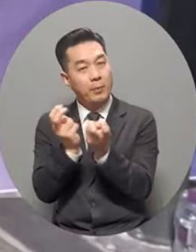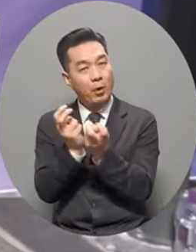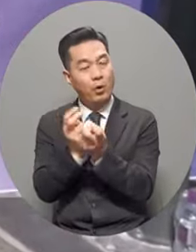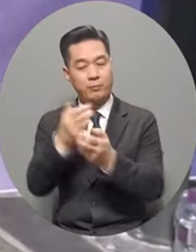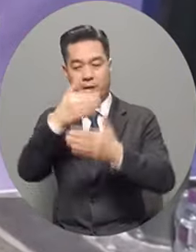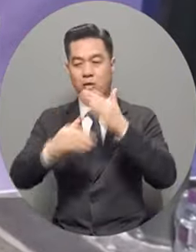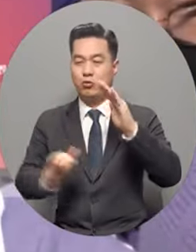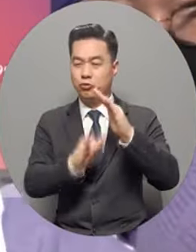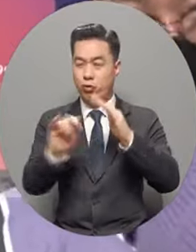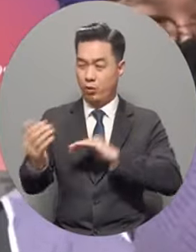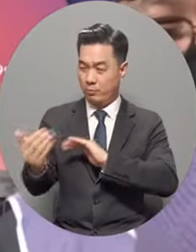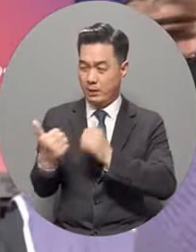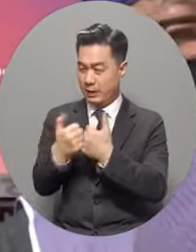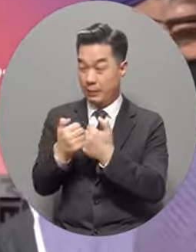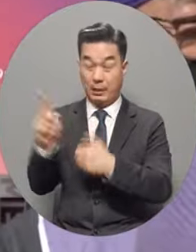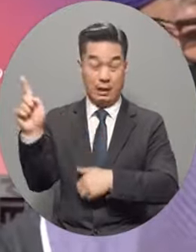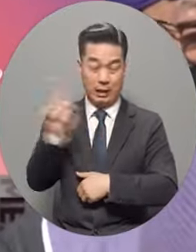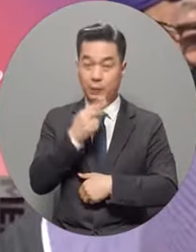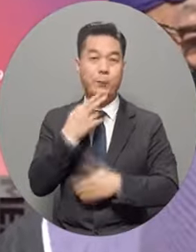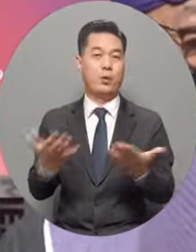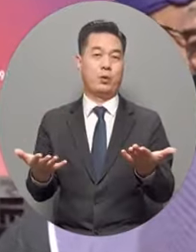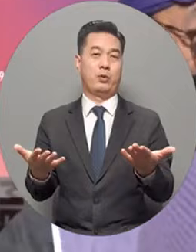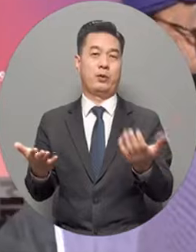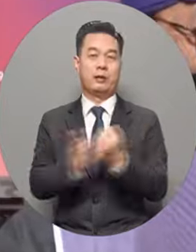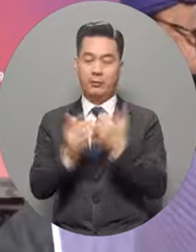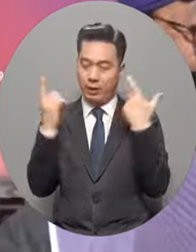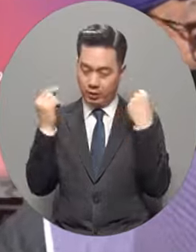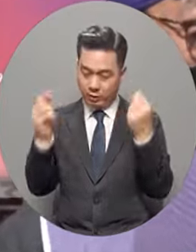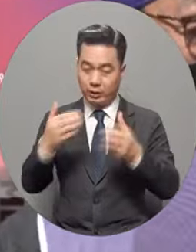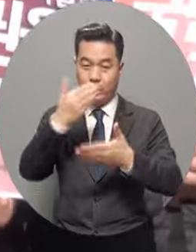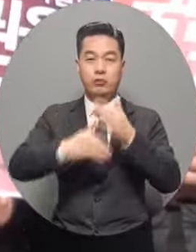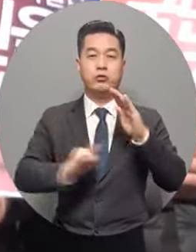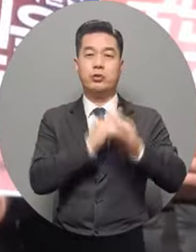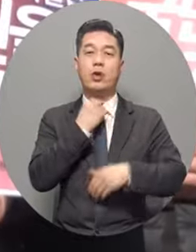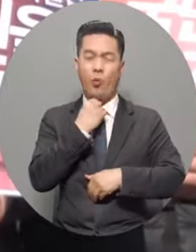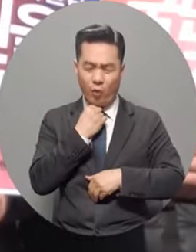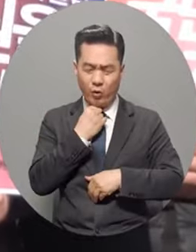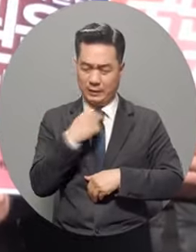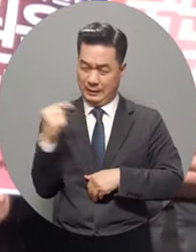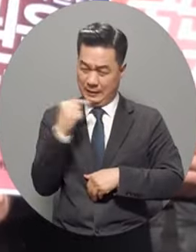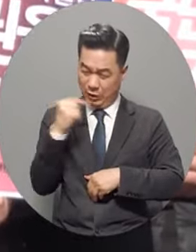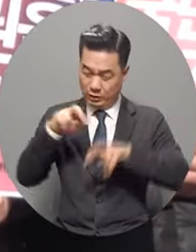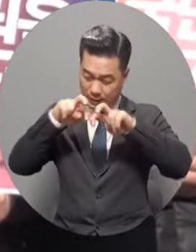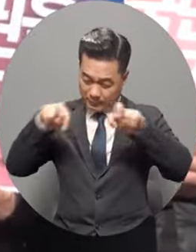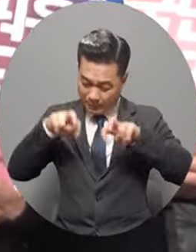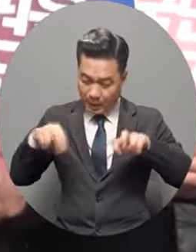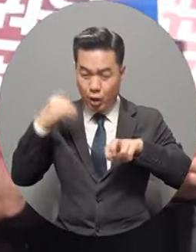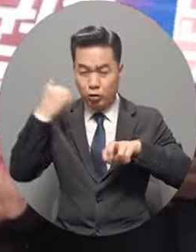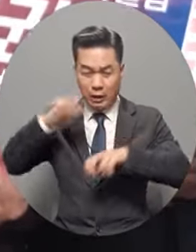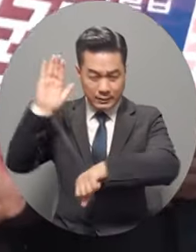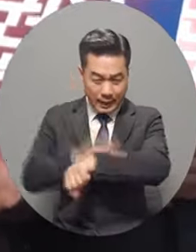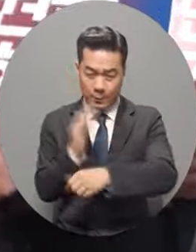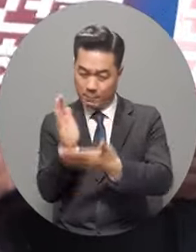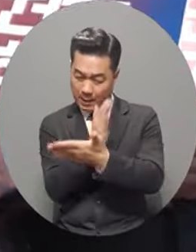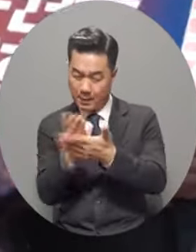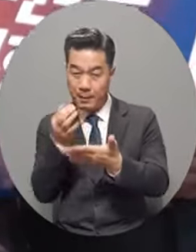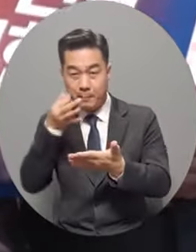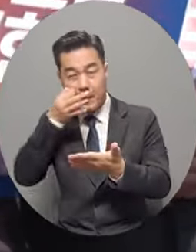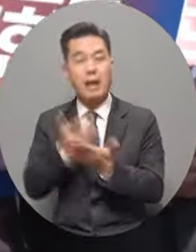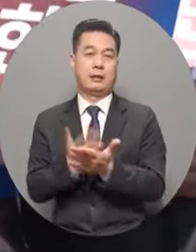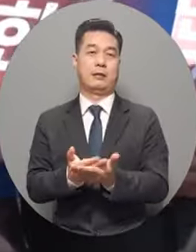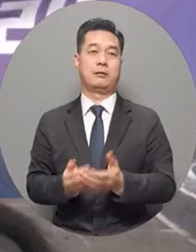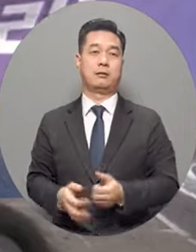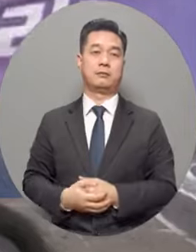유족들과는 한마디 사전 협의도 없었다며 여전히 유족들이 원하는 건 철저한 진상규명이라고 했습니다.